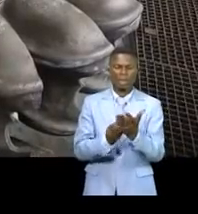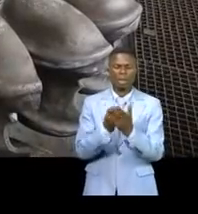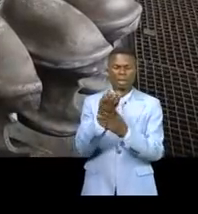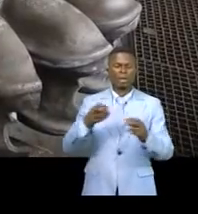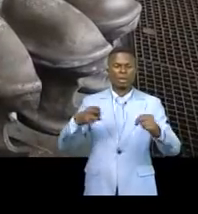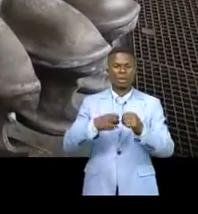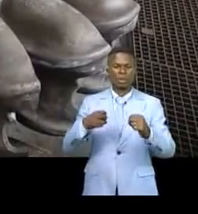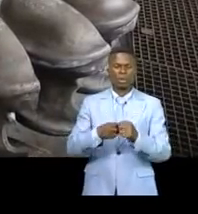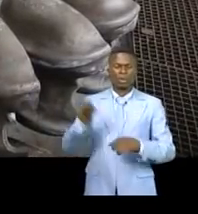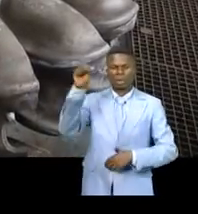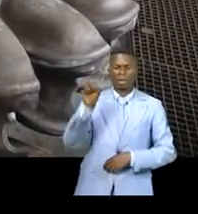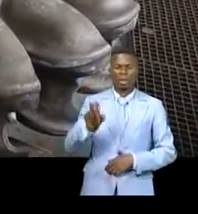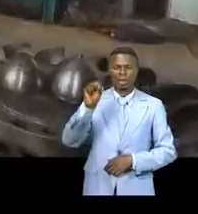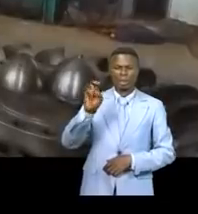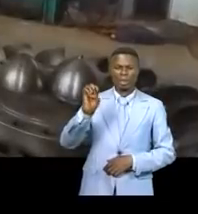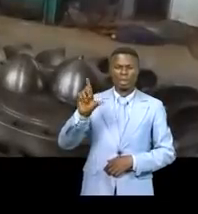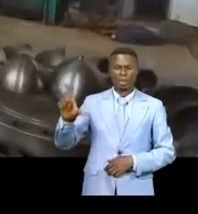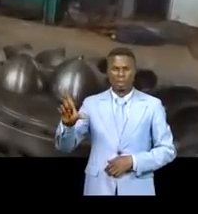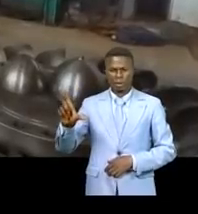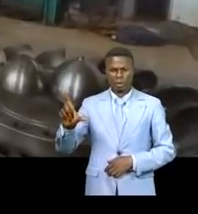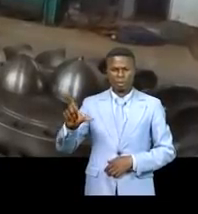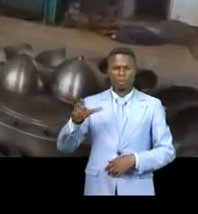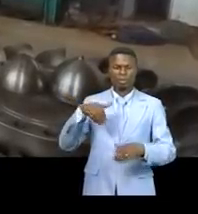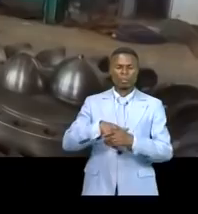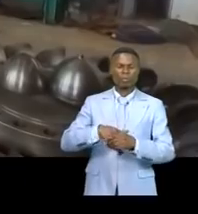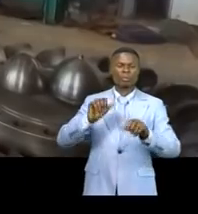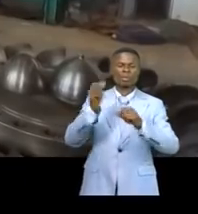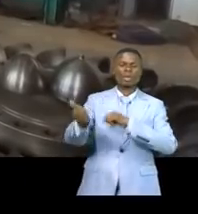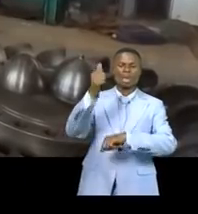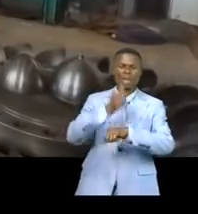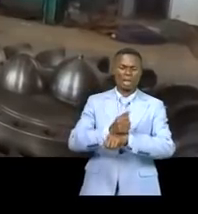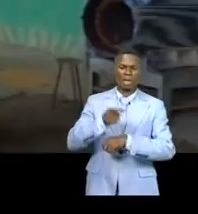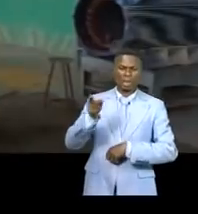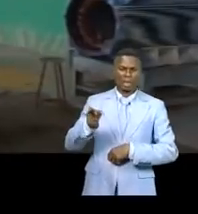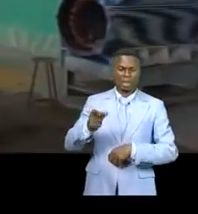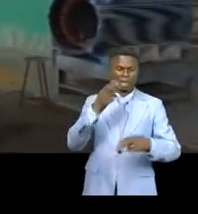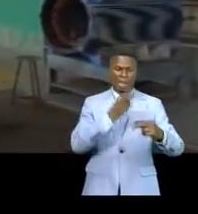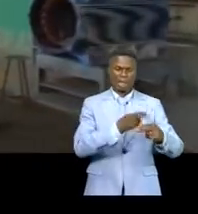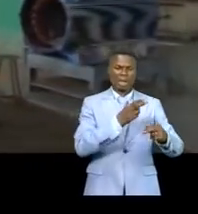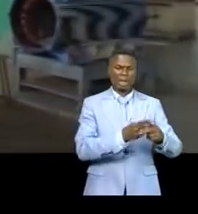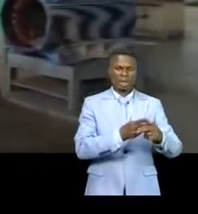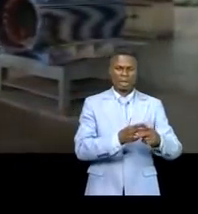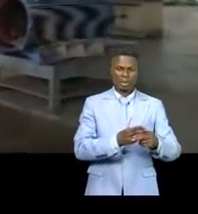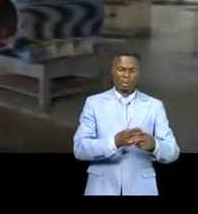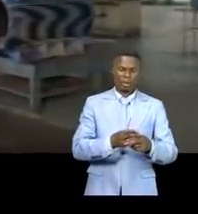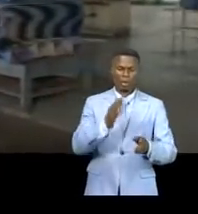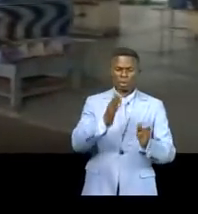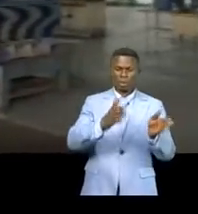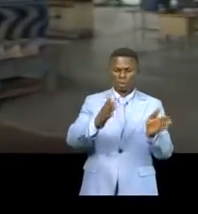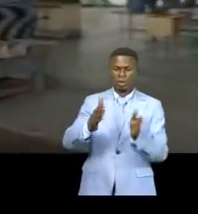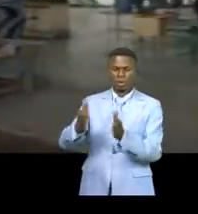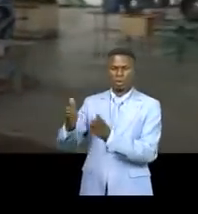hydroélectrique de la SNEL SA. Reconditionné dans les ateliers de la GECAMINE, entreposé dans les installations de